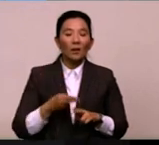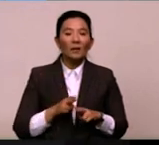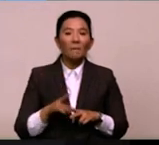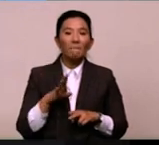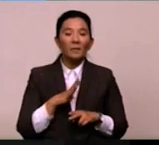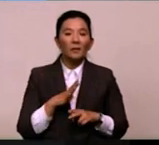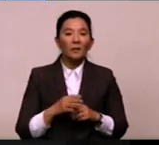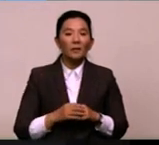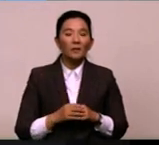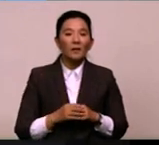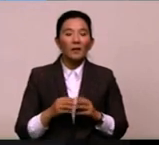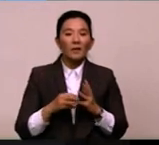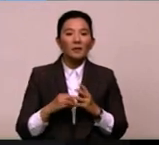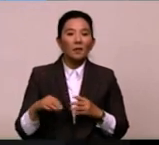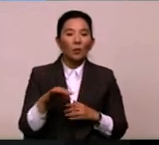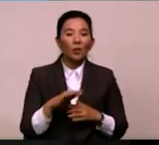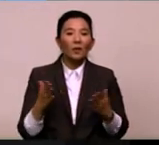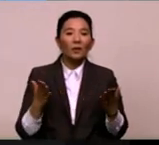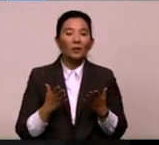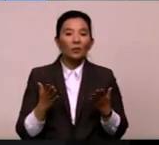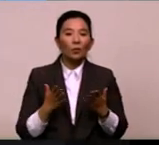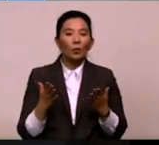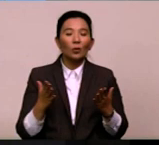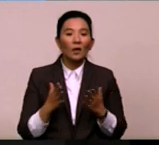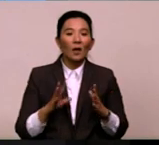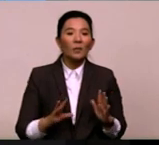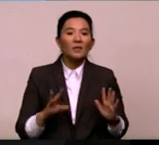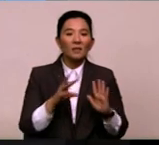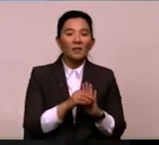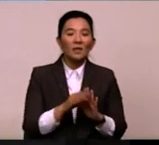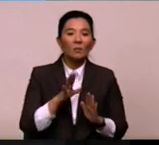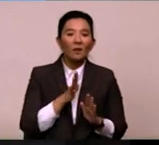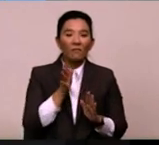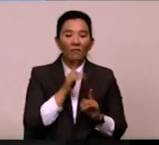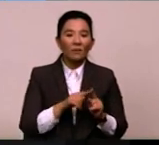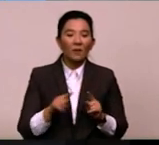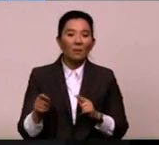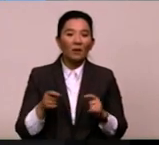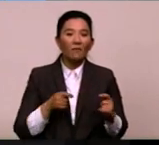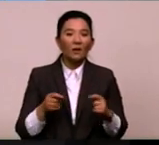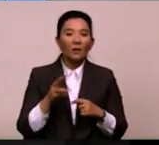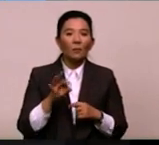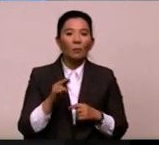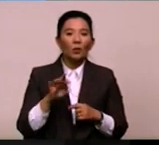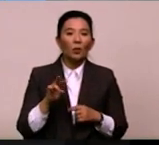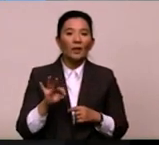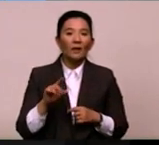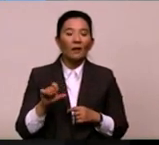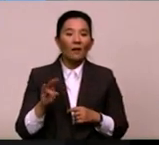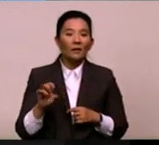были территории, которые присоединены были во времена правления Мадалихана,